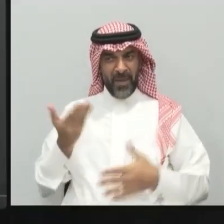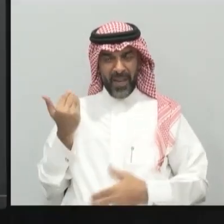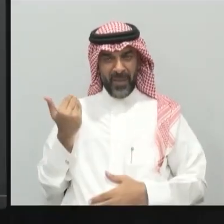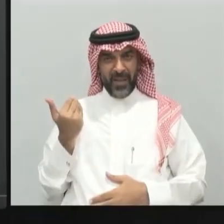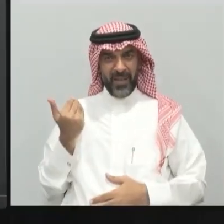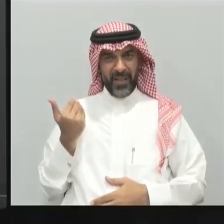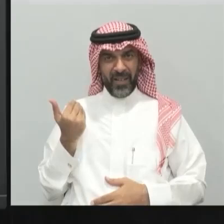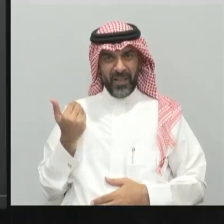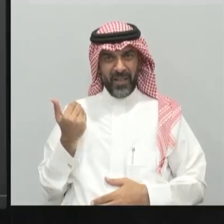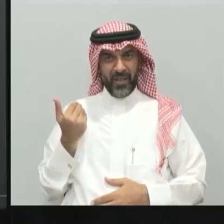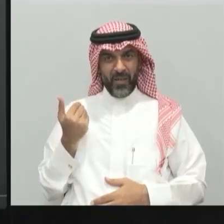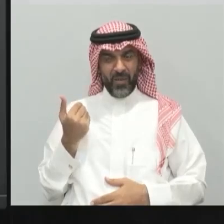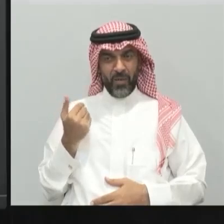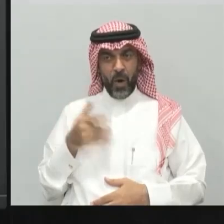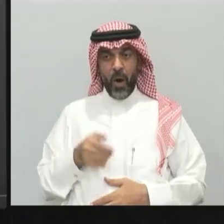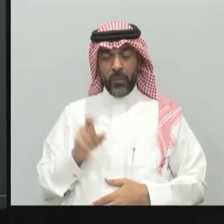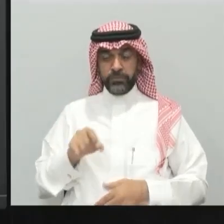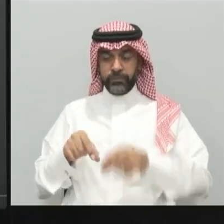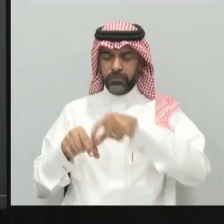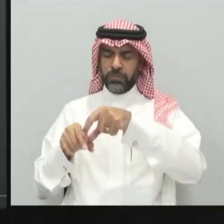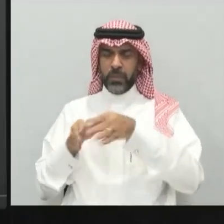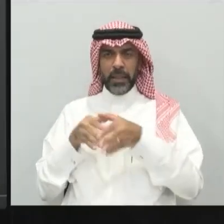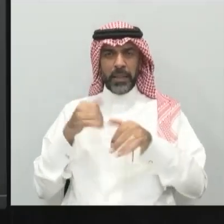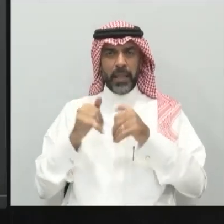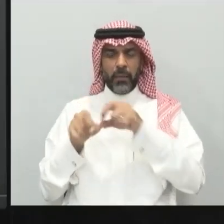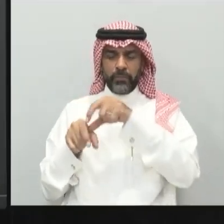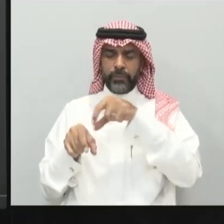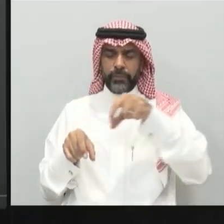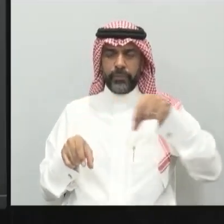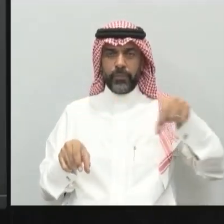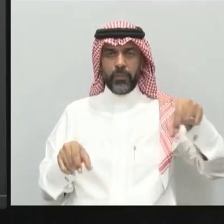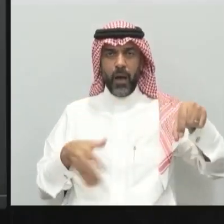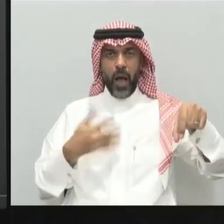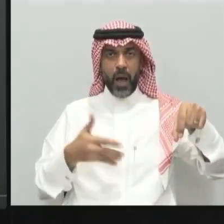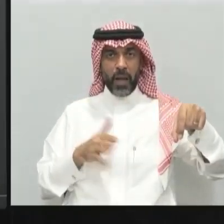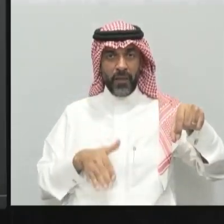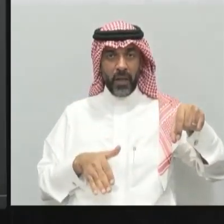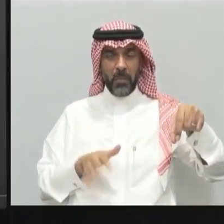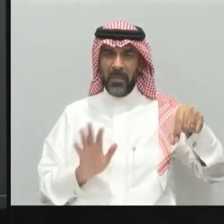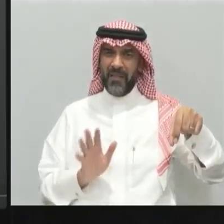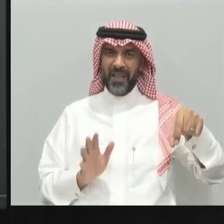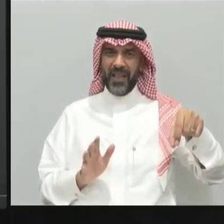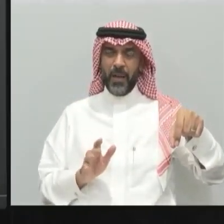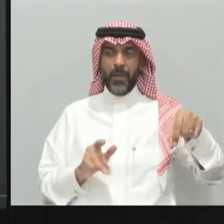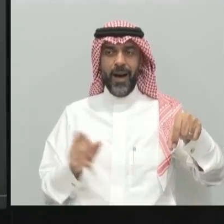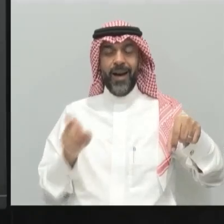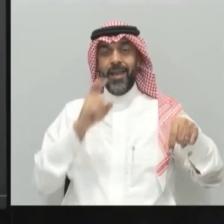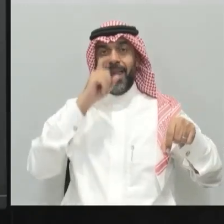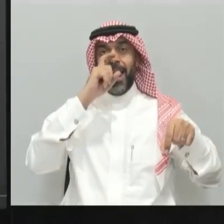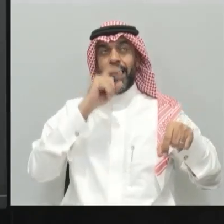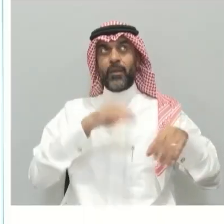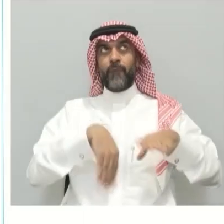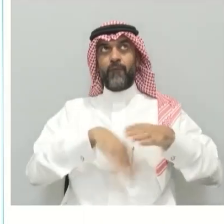كان على مسار مستوي هل بتتحرك لا لابد ان تكون من مستوى مرتفع الى مستوى ماذا الى مستوى